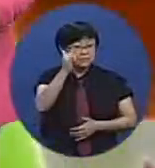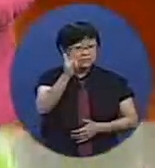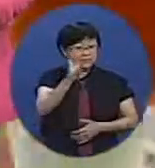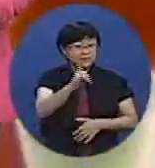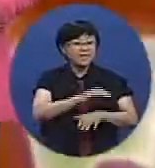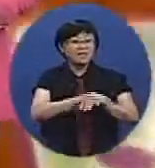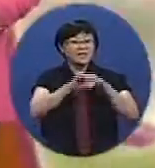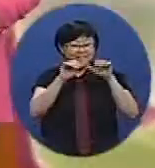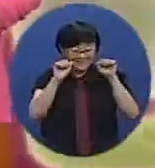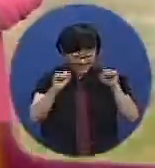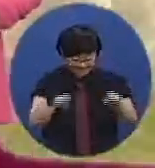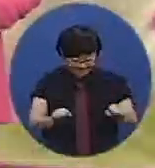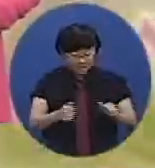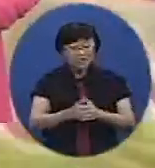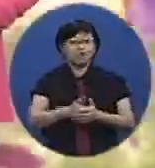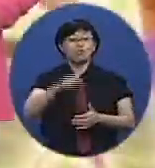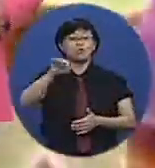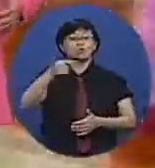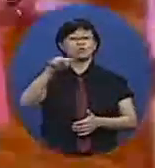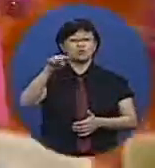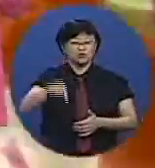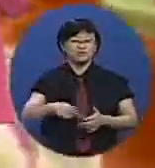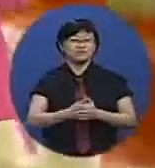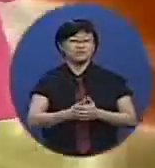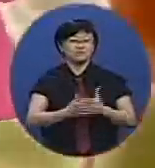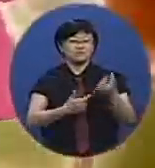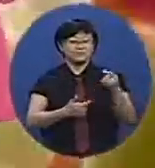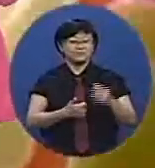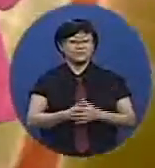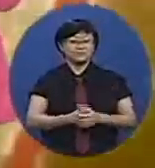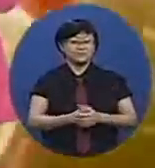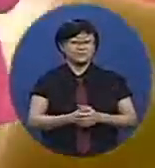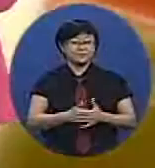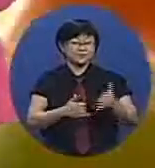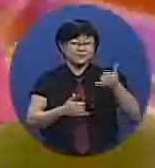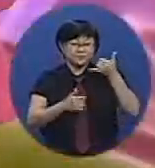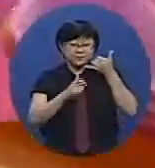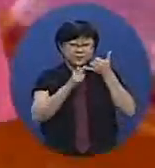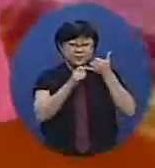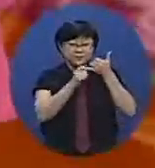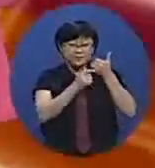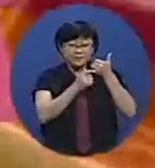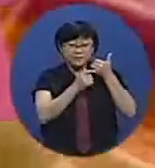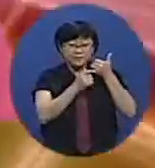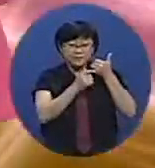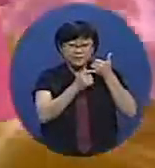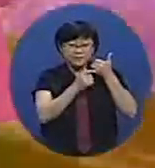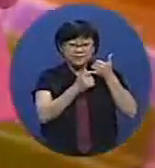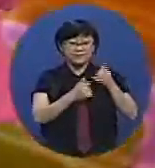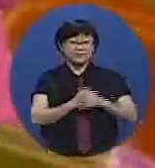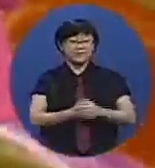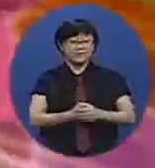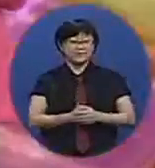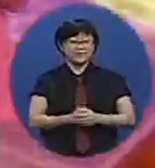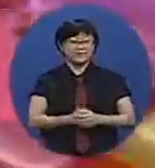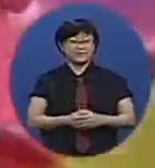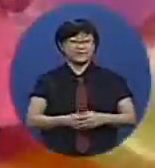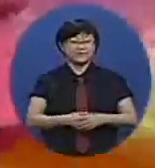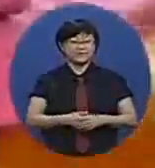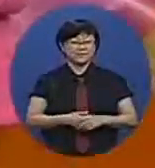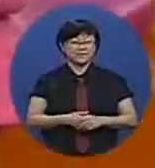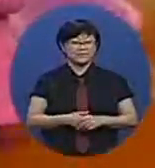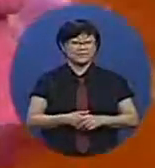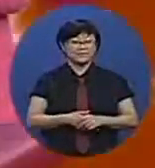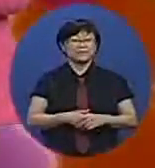여보세요. 네. 네, 안녕하세요. 반갑습니다. 아유, 수화기. 수화기 조금만 이렇게 띄워서 하세요. 예,